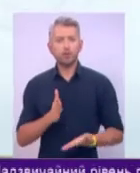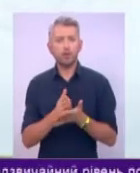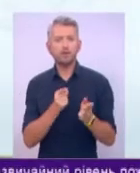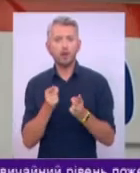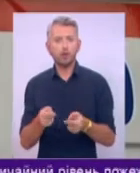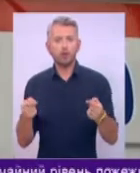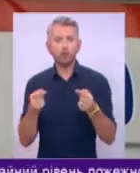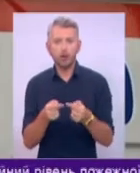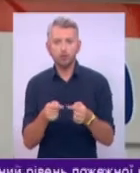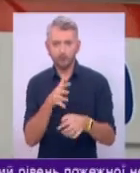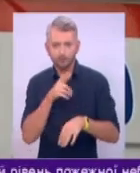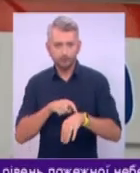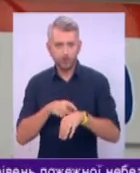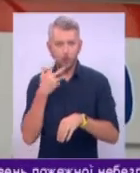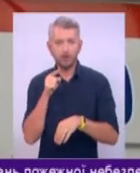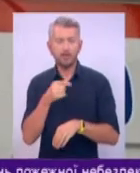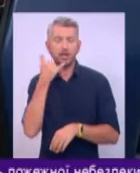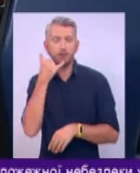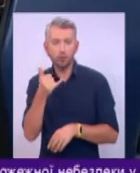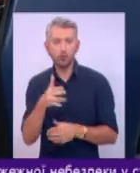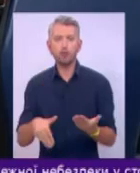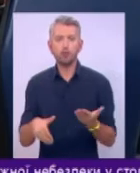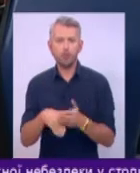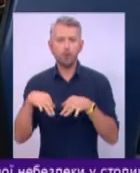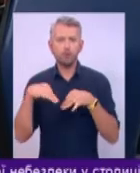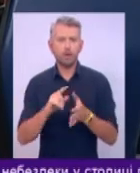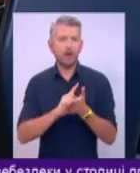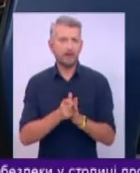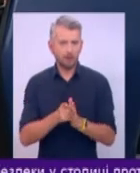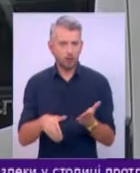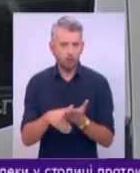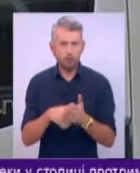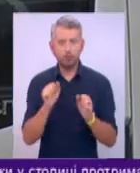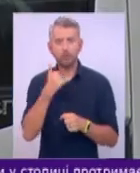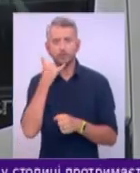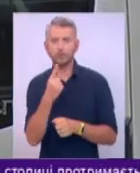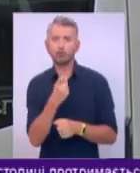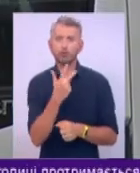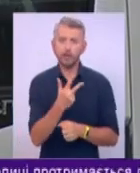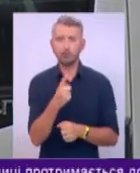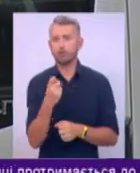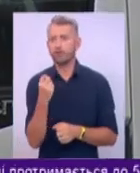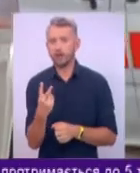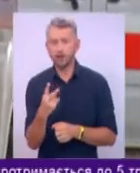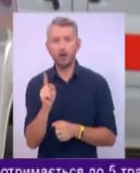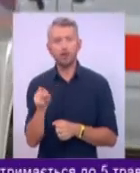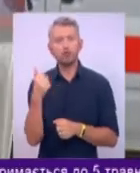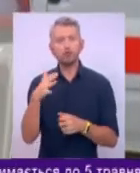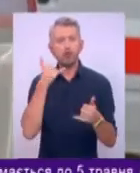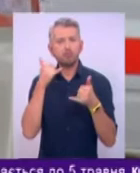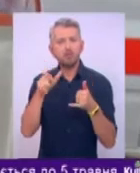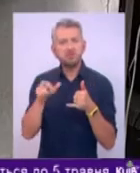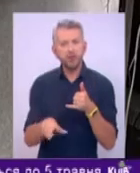загроза конкретно у хвилини, коли ви телефонуєте, на допомогу приїде екстрена. Можна набирати як 103, так і 112, а там уже